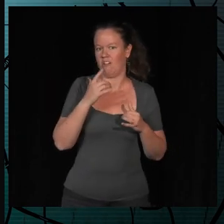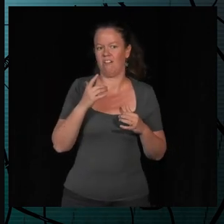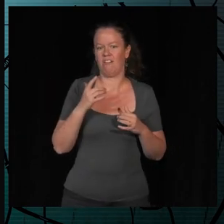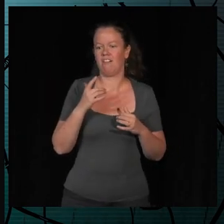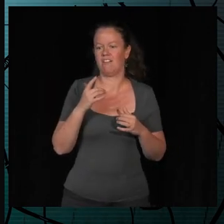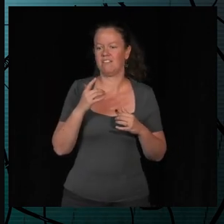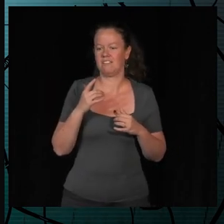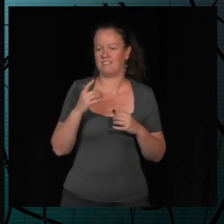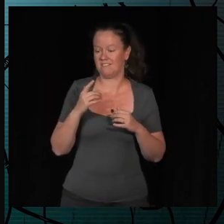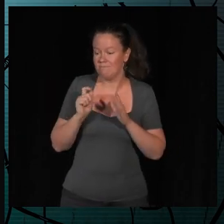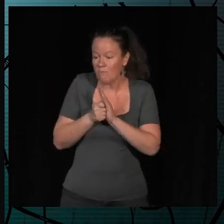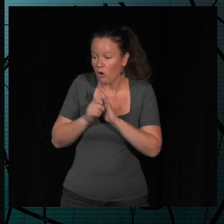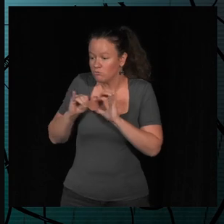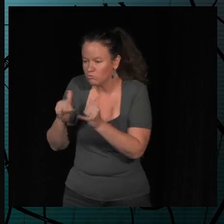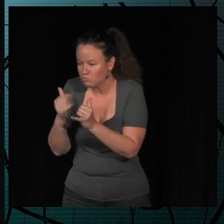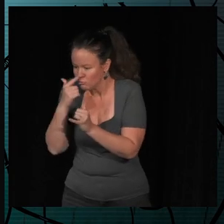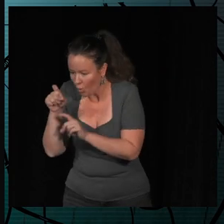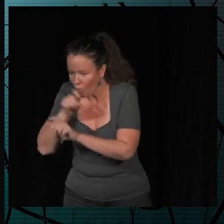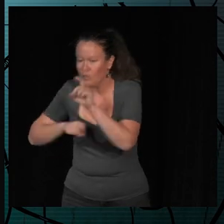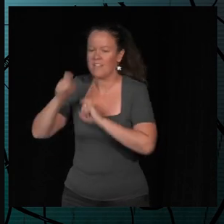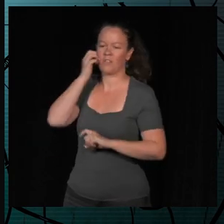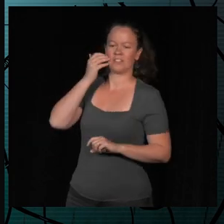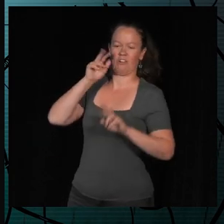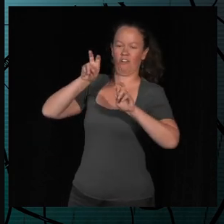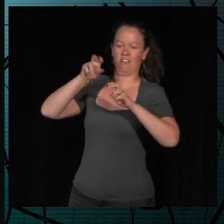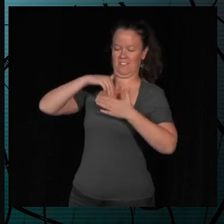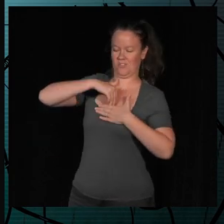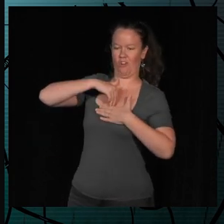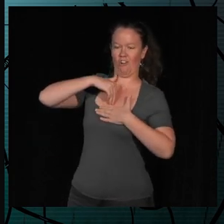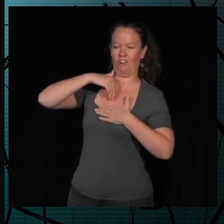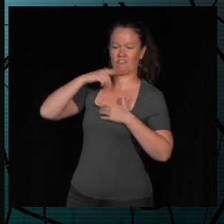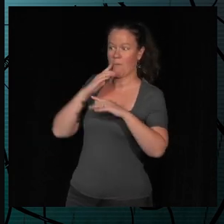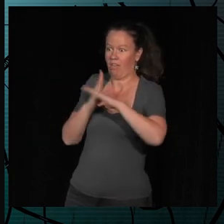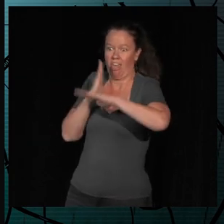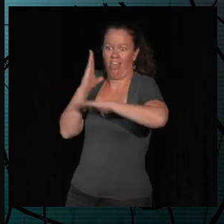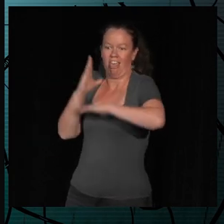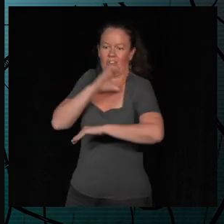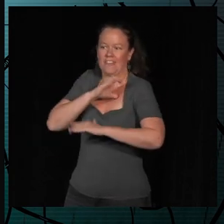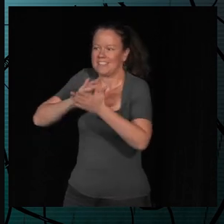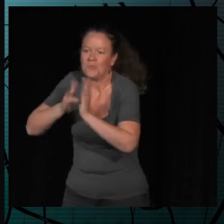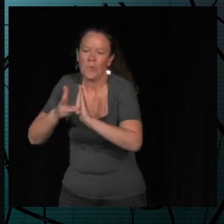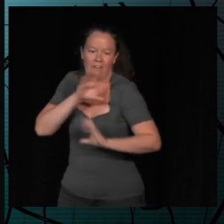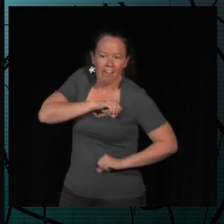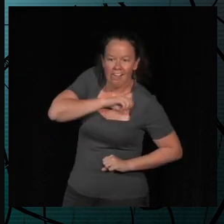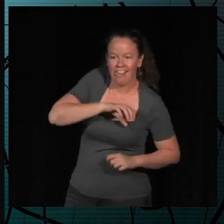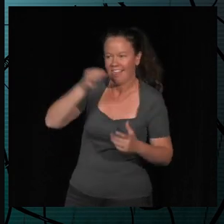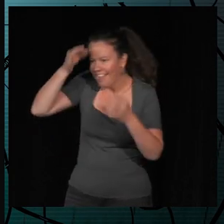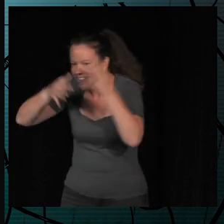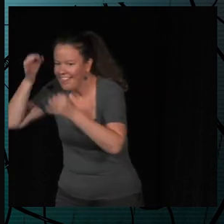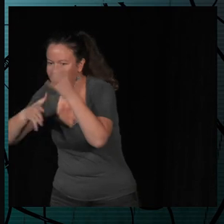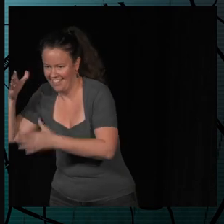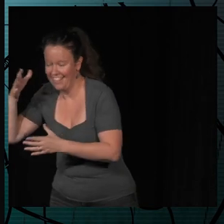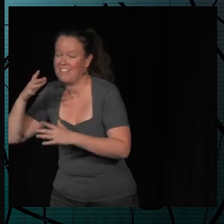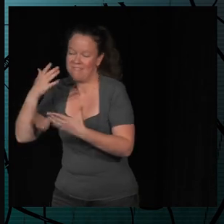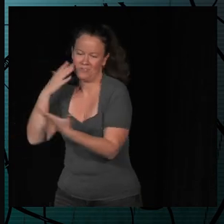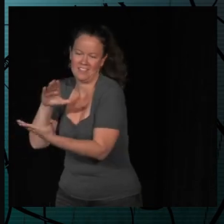cette période magique de l'adolescence où on se sent la liberté de tout essayer parce que l'adolescent n'a pas le contrôle des